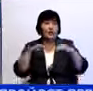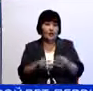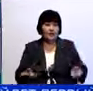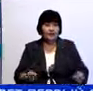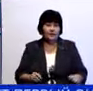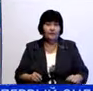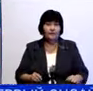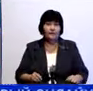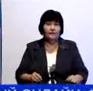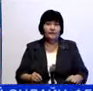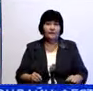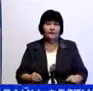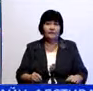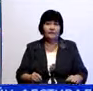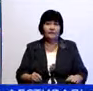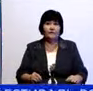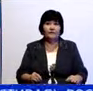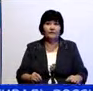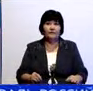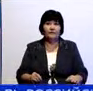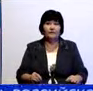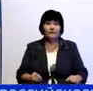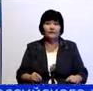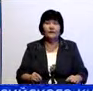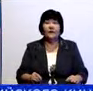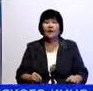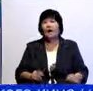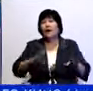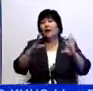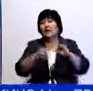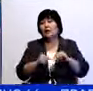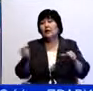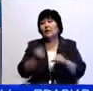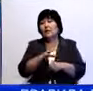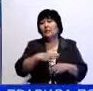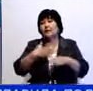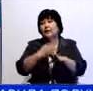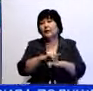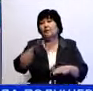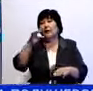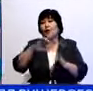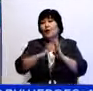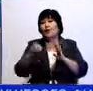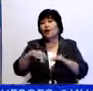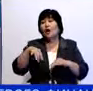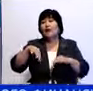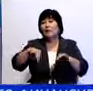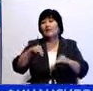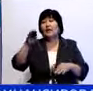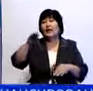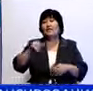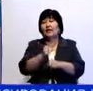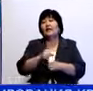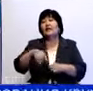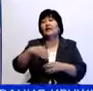солдат на трап подобрав такой мессинга результате драки были разбиты стекла машины на автостоянке и двери